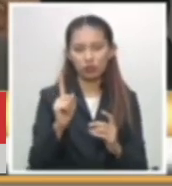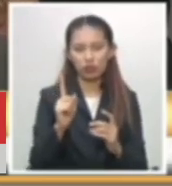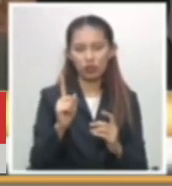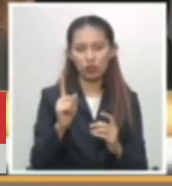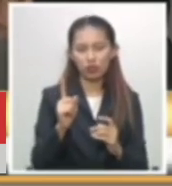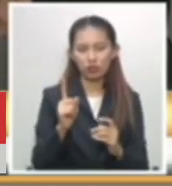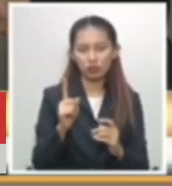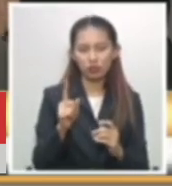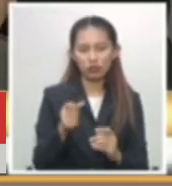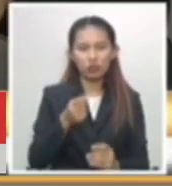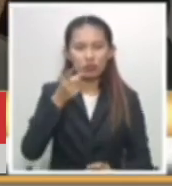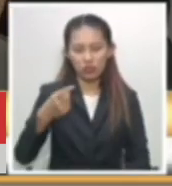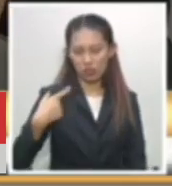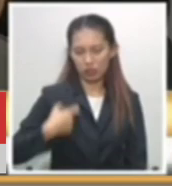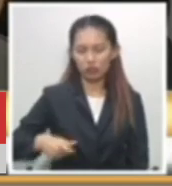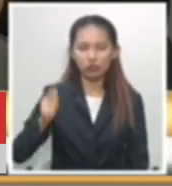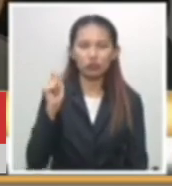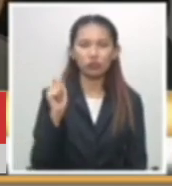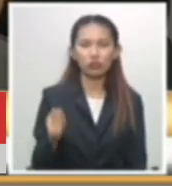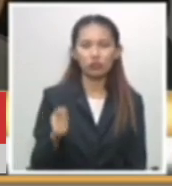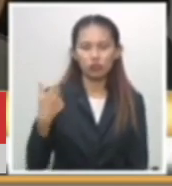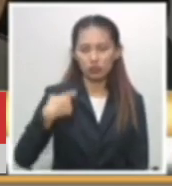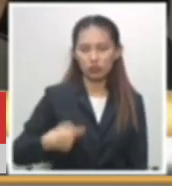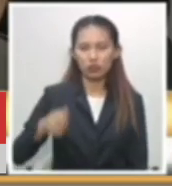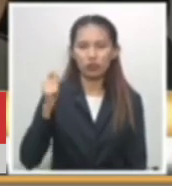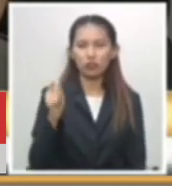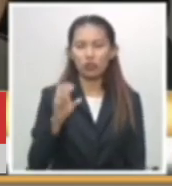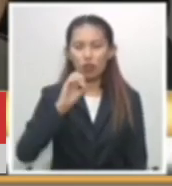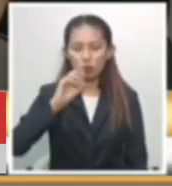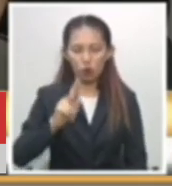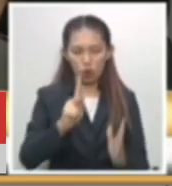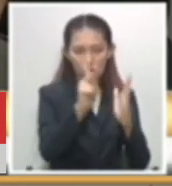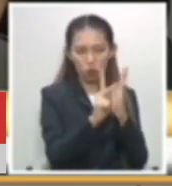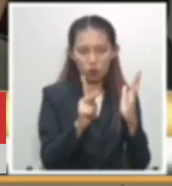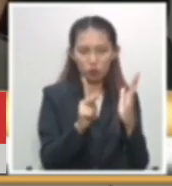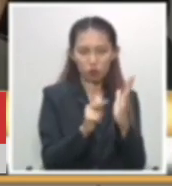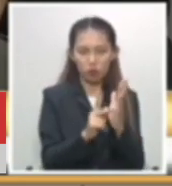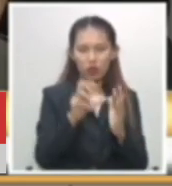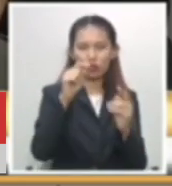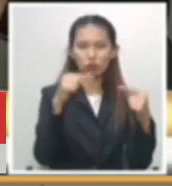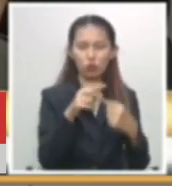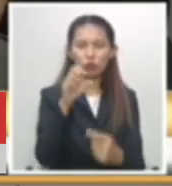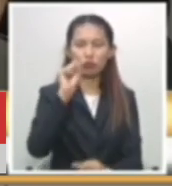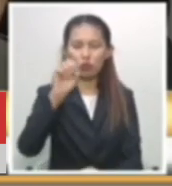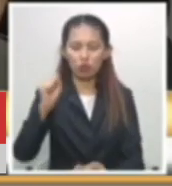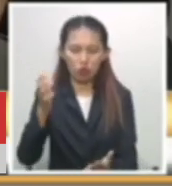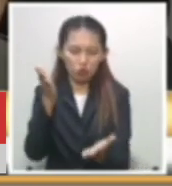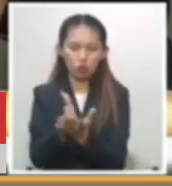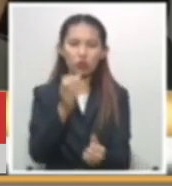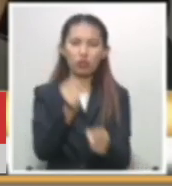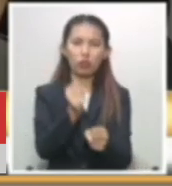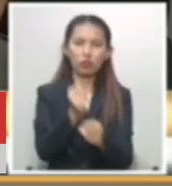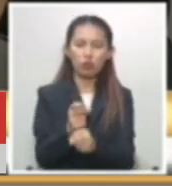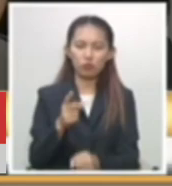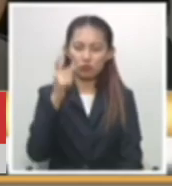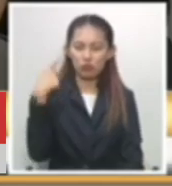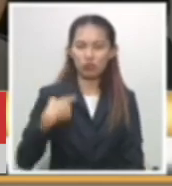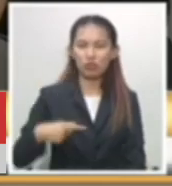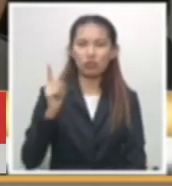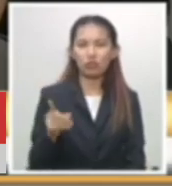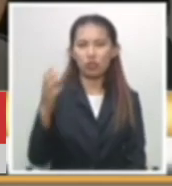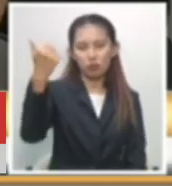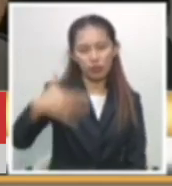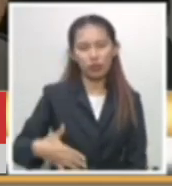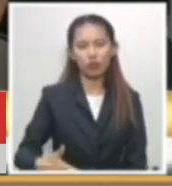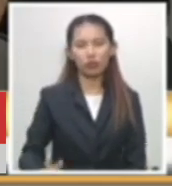าลมาหยุดยั้งการทำงานของฝ่ายนิติบัญญัติคือสมาชิกสภาผู้แทนราษฎรได้แม้จะ